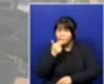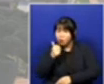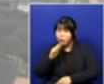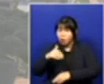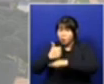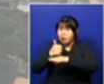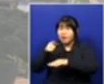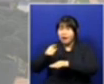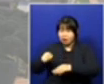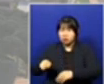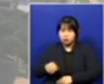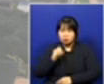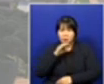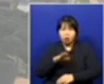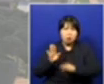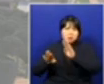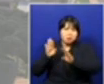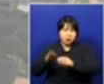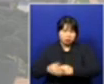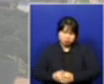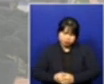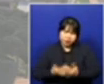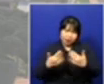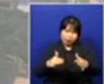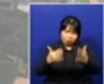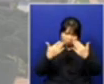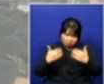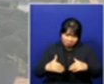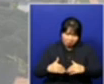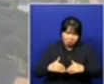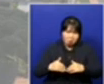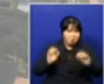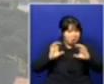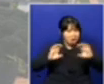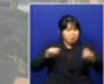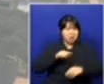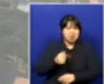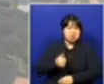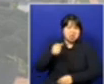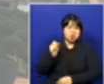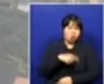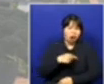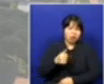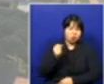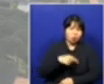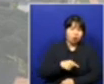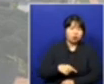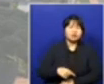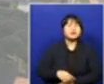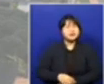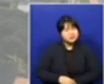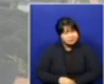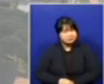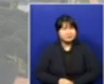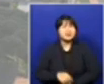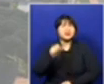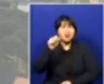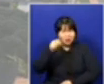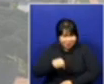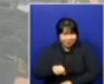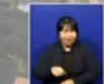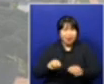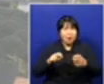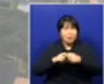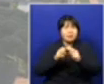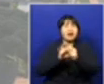ายมาจนถึงรัฐบาลท่านกู้ดีกว่าเขาอย่างนี้ก็แหมก็เอาโควิดเป็นตัวตั้ง